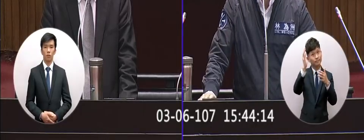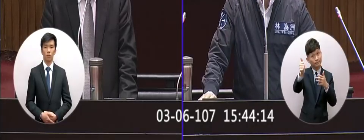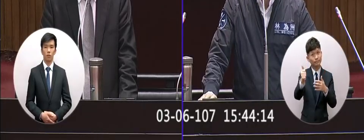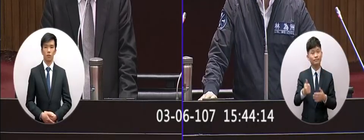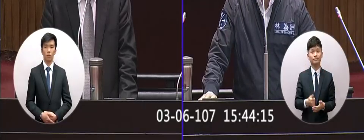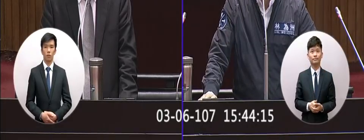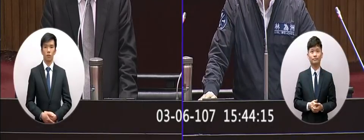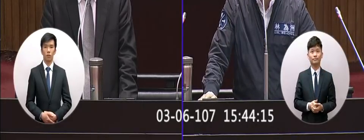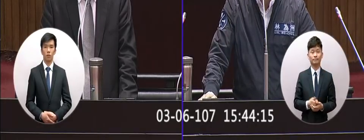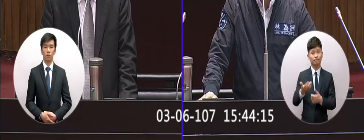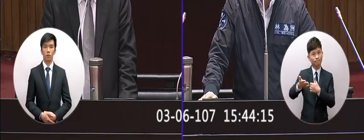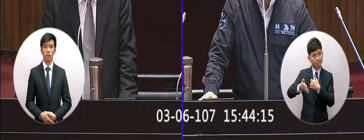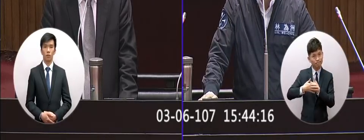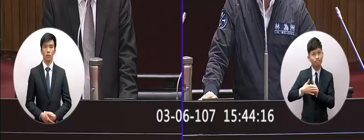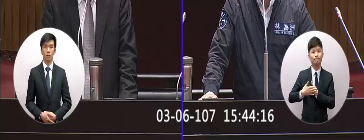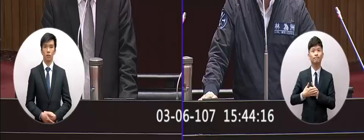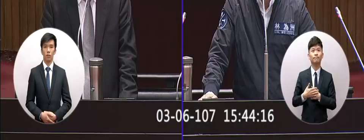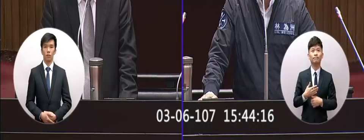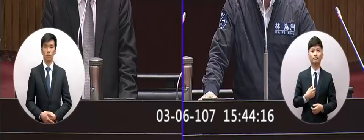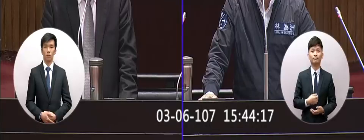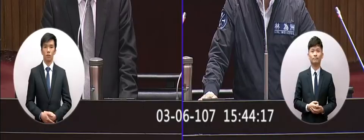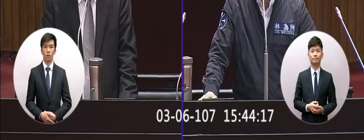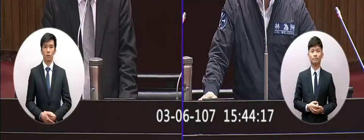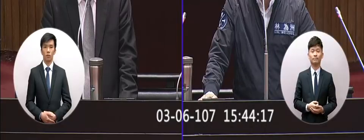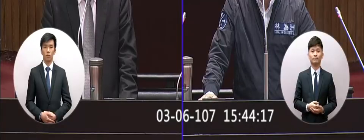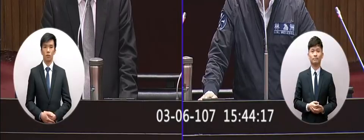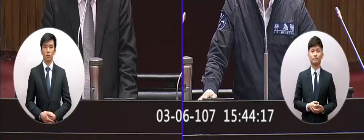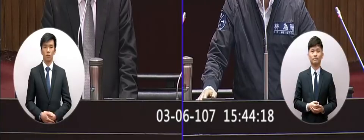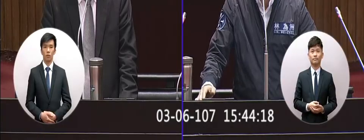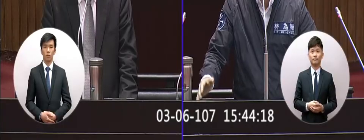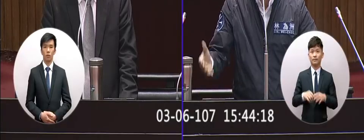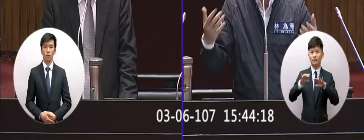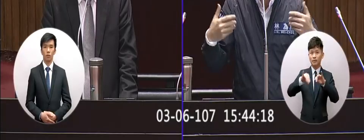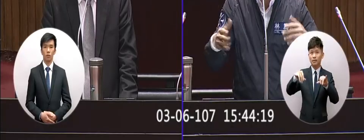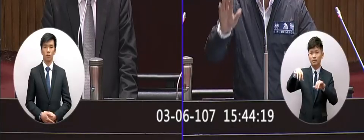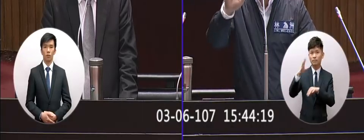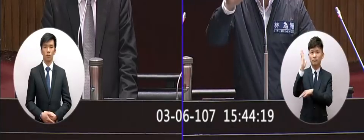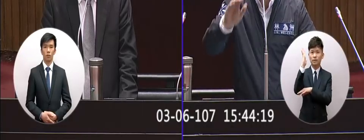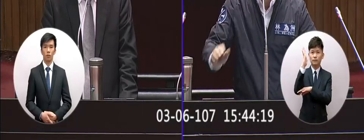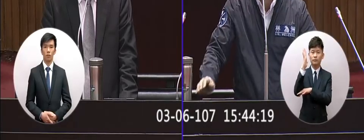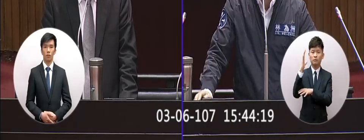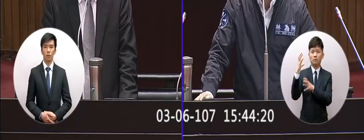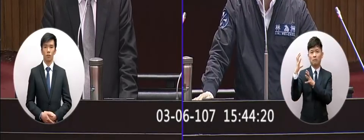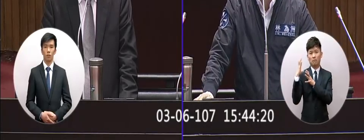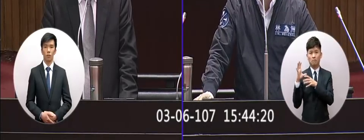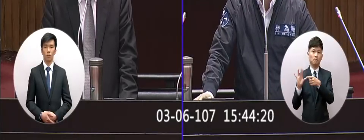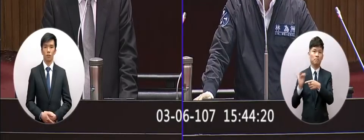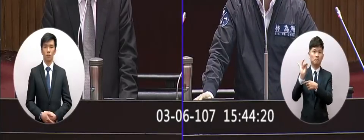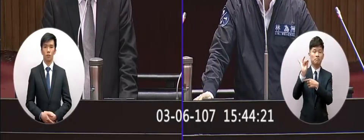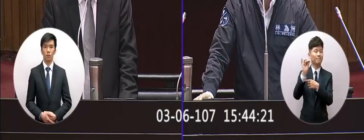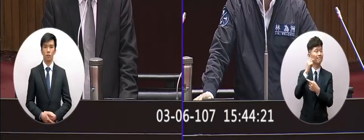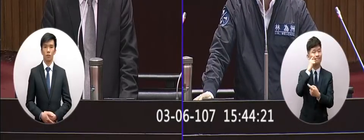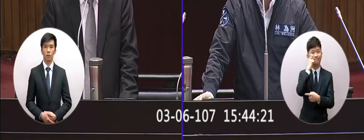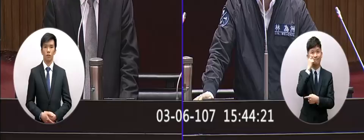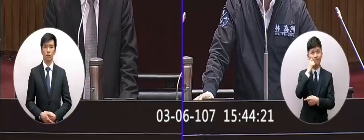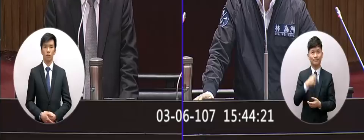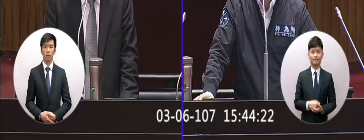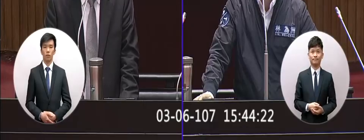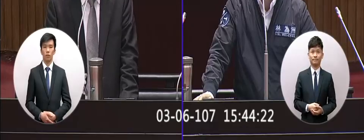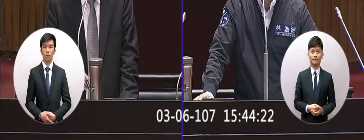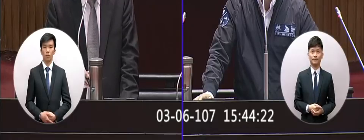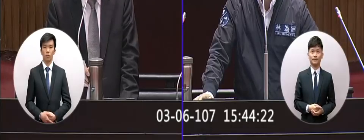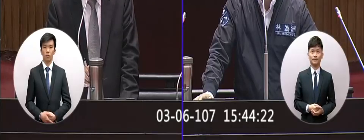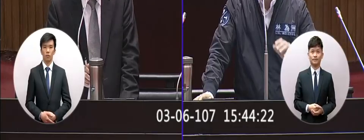去给我们协助。你要地方政府完全来负担是真的很困难的。这一部